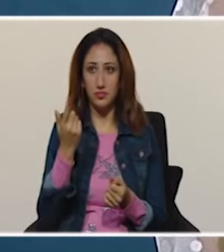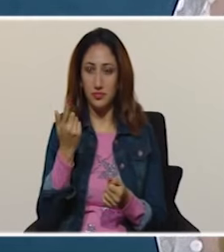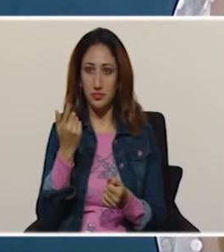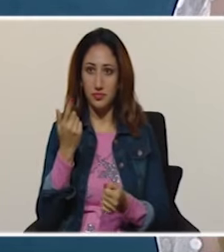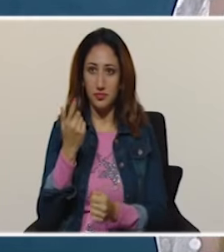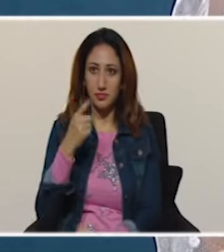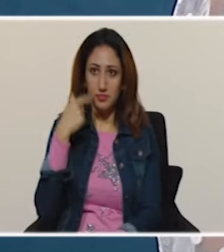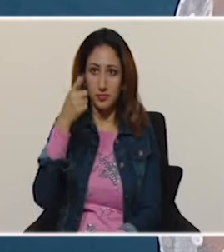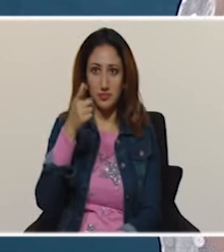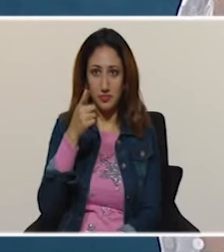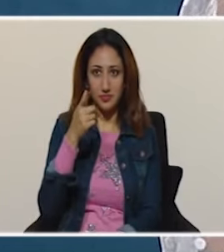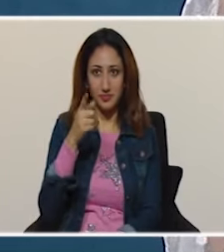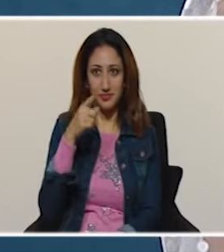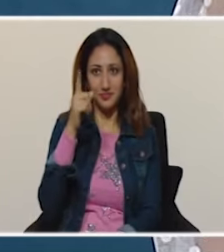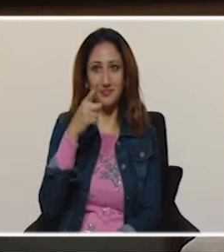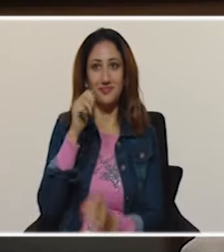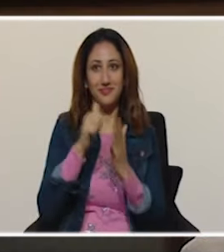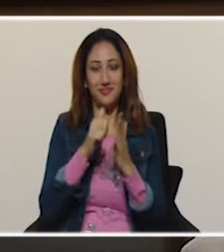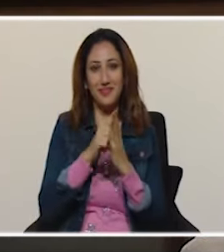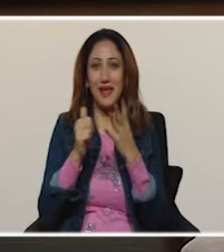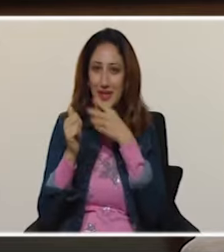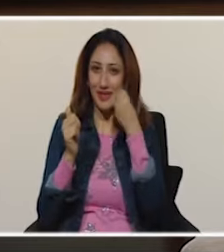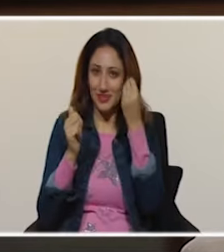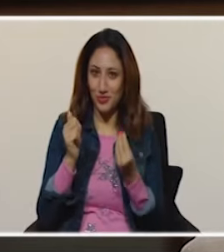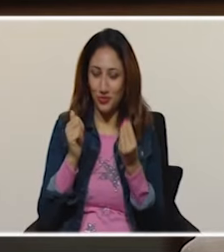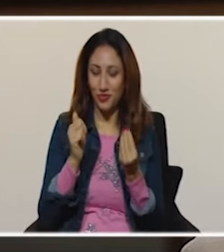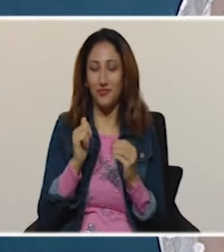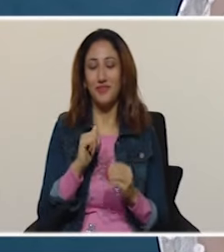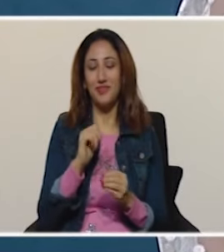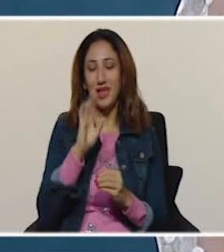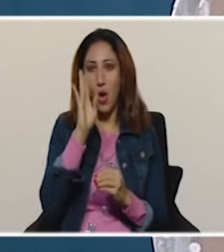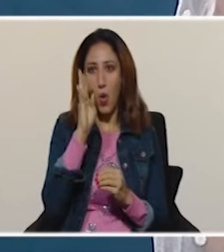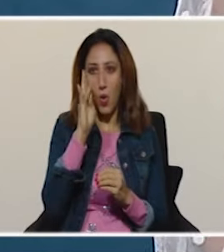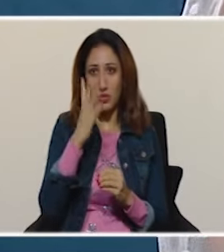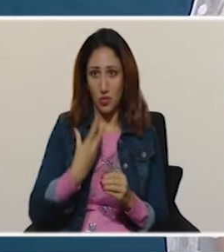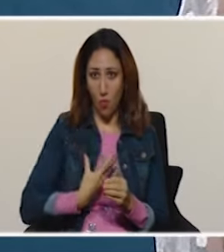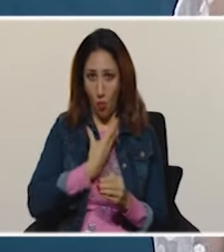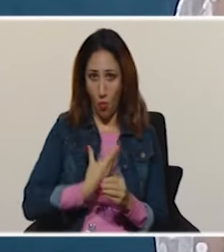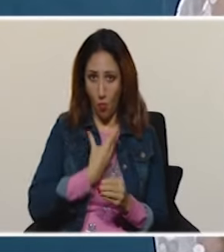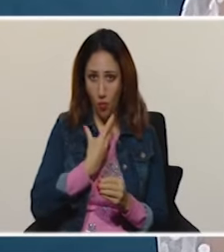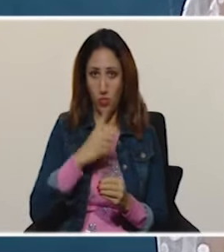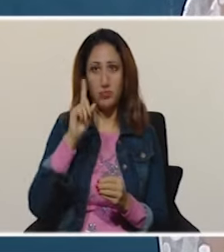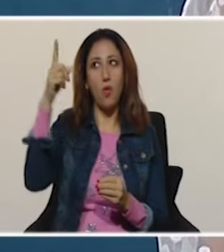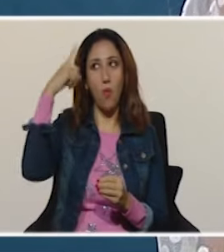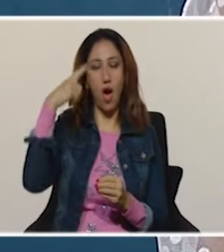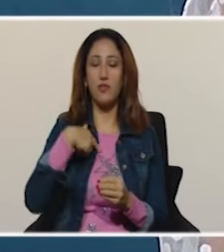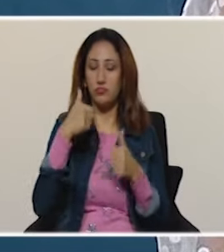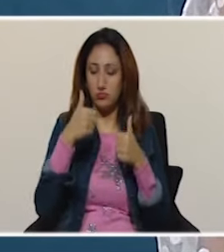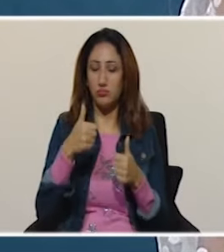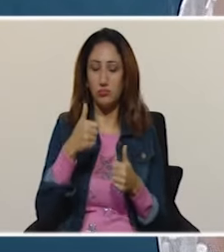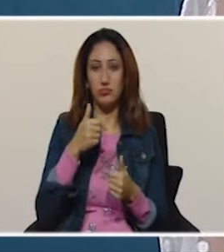يمكن، اما وصل البيت ايش؟ ولا واثق من نفسه؟ هو واثق من نفسه واثق مني، حبيت كيف حضرتك حطيتها